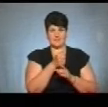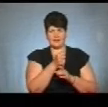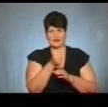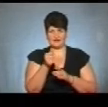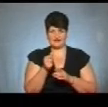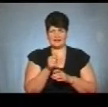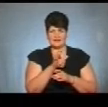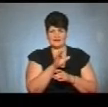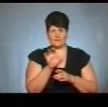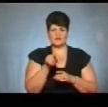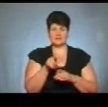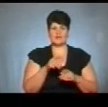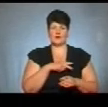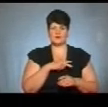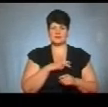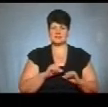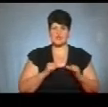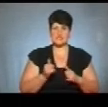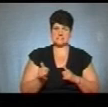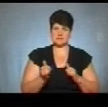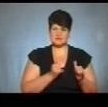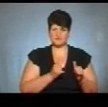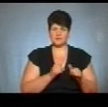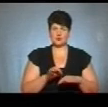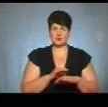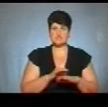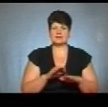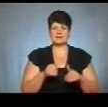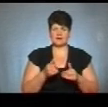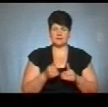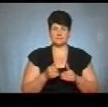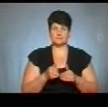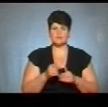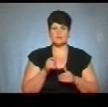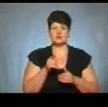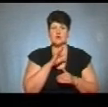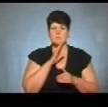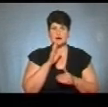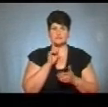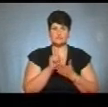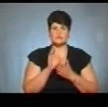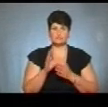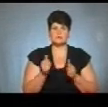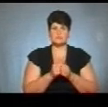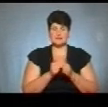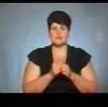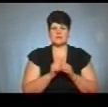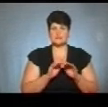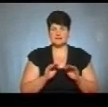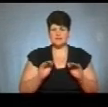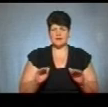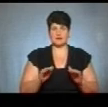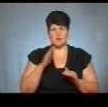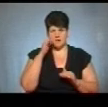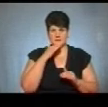нагородження. Стараюся забезпечити, бо дружині поставив таке, що мати повинна бути біля дітей, батько для того є, щоб